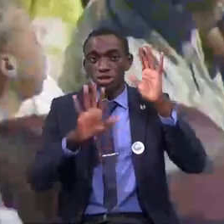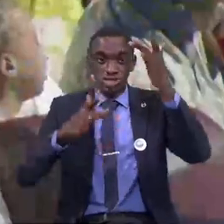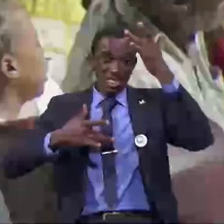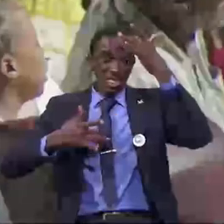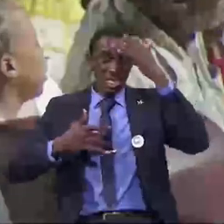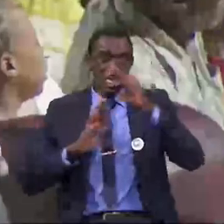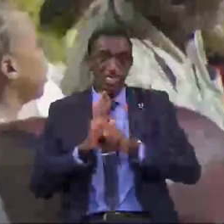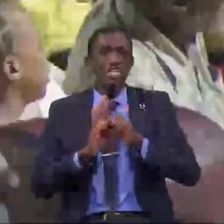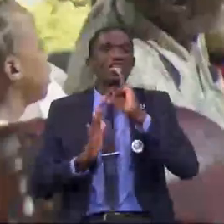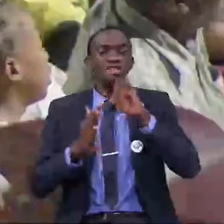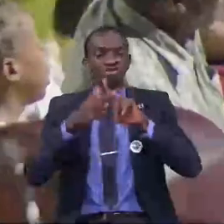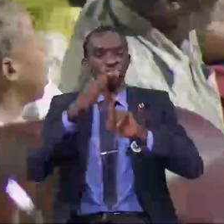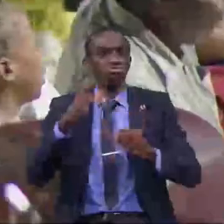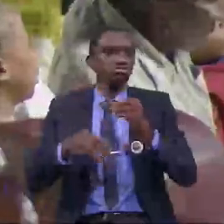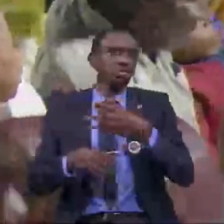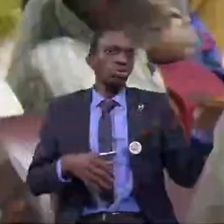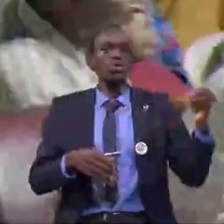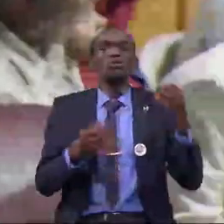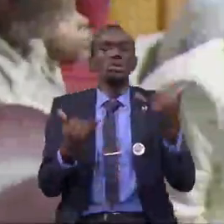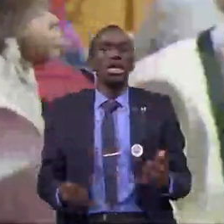maladie va partir ce soir.